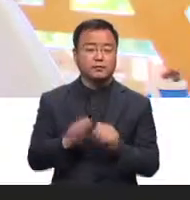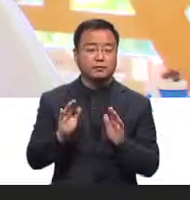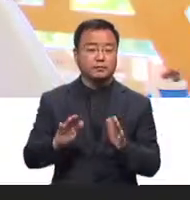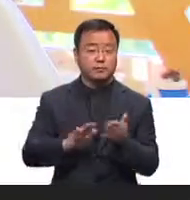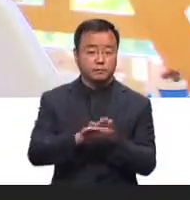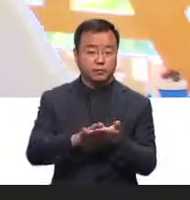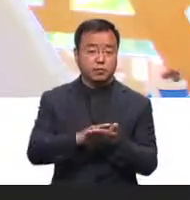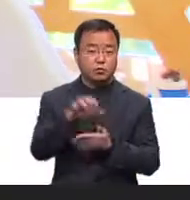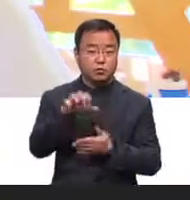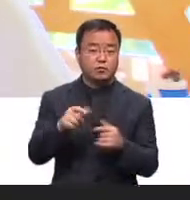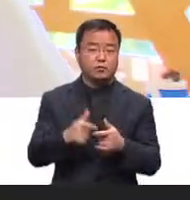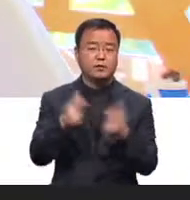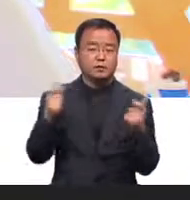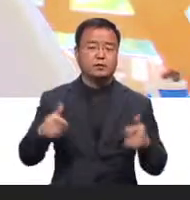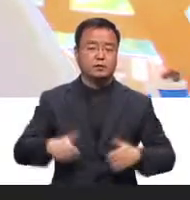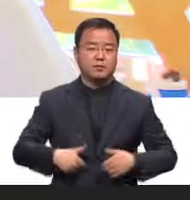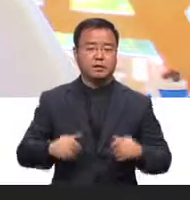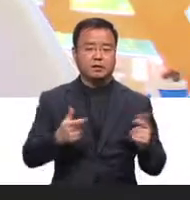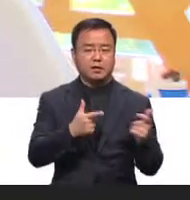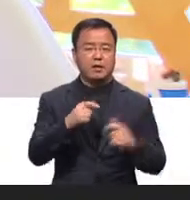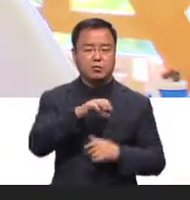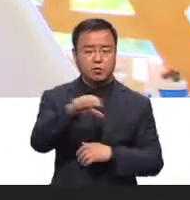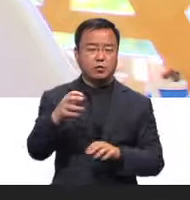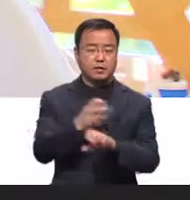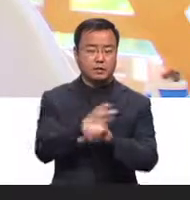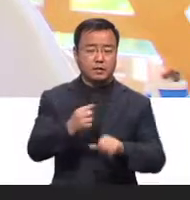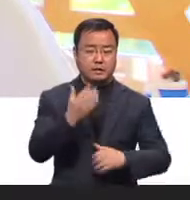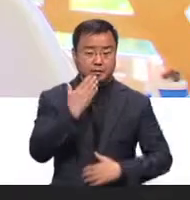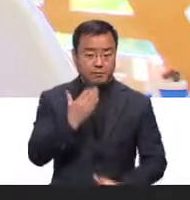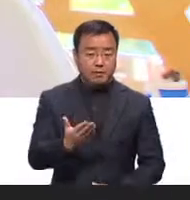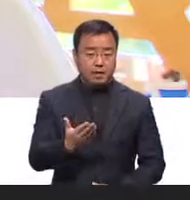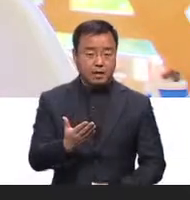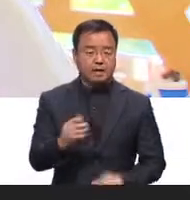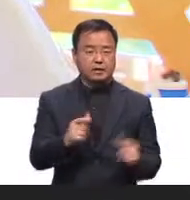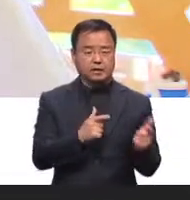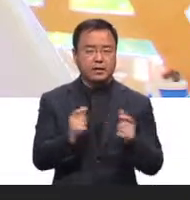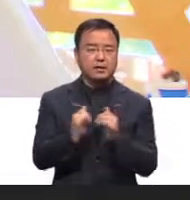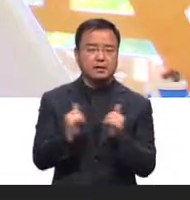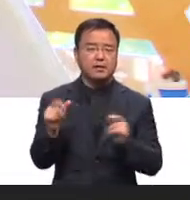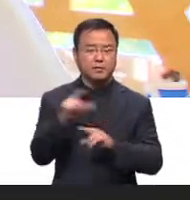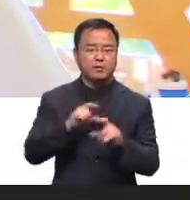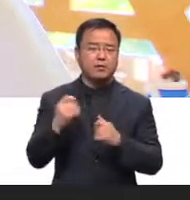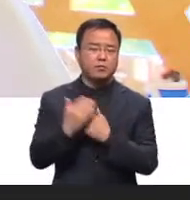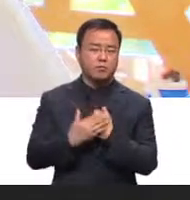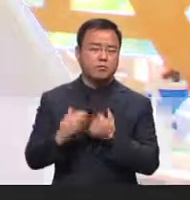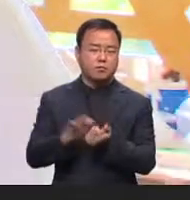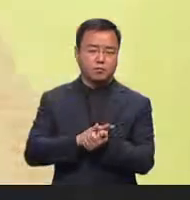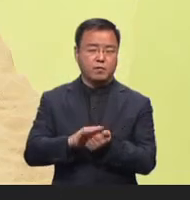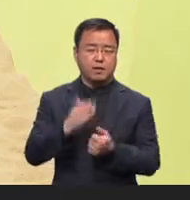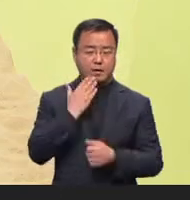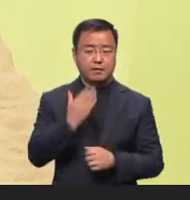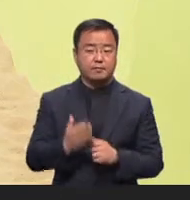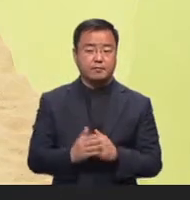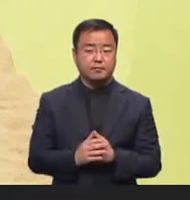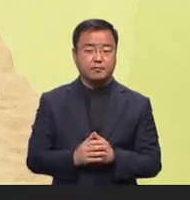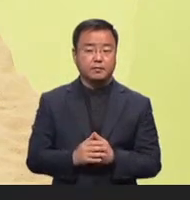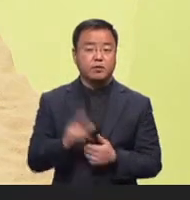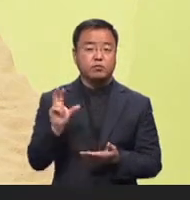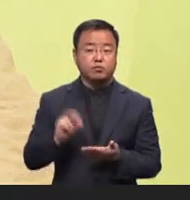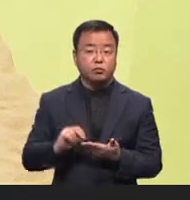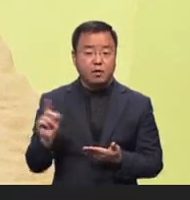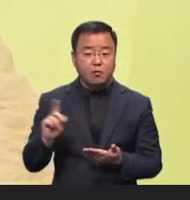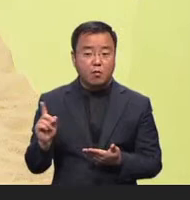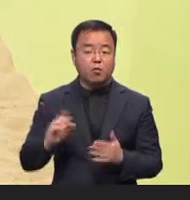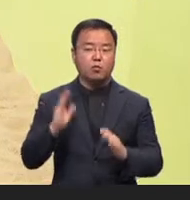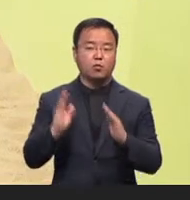많아져야 한다고 생각해요 다양한 곳에서 예약을 할 수 있기 때문에 다양한 사람들이 더 많은 혜택을 받을 수 있지 않을까 문제는 이같은